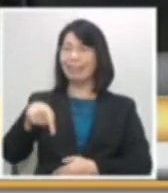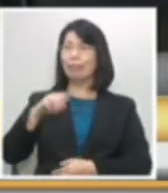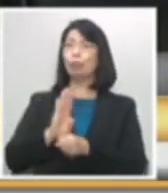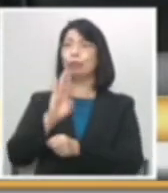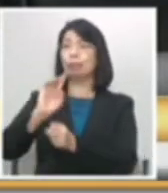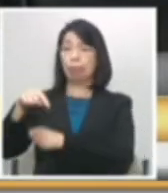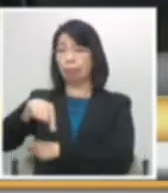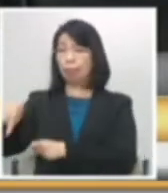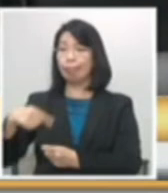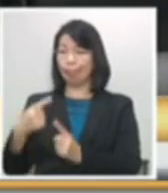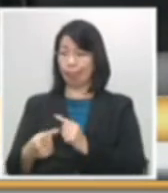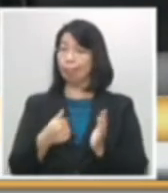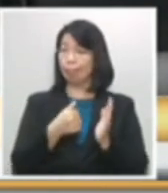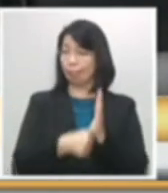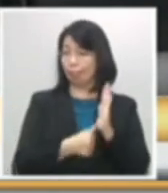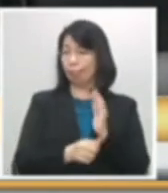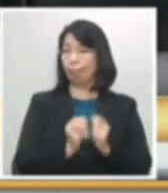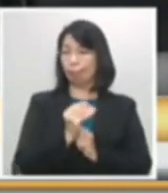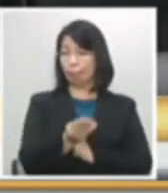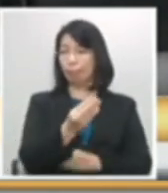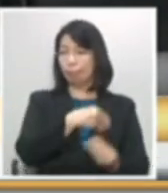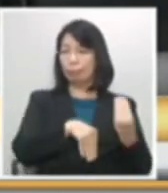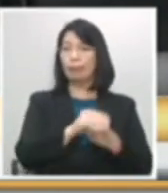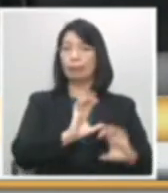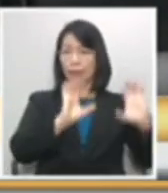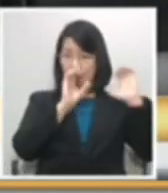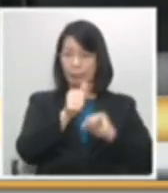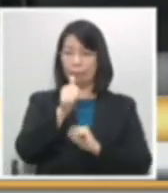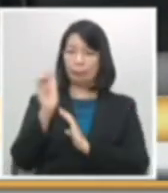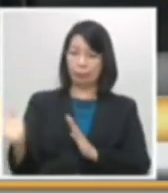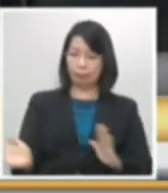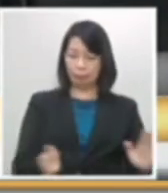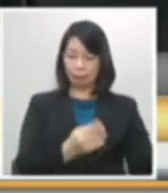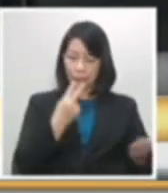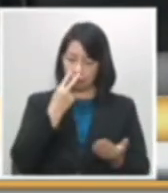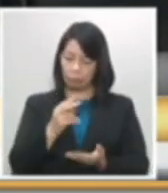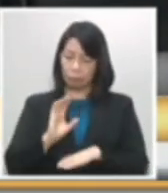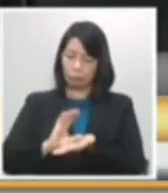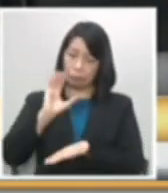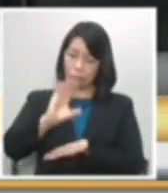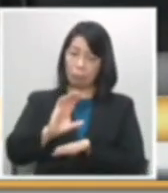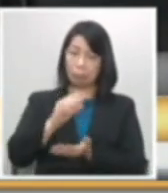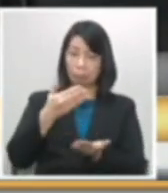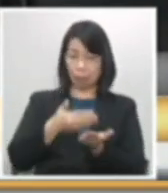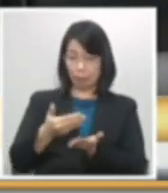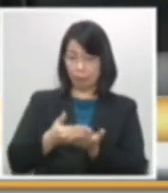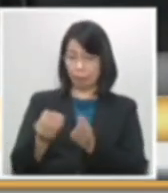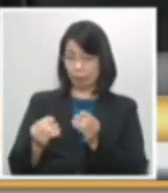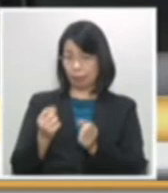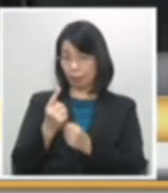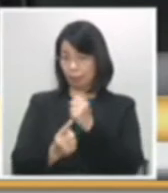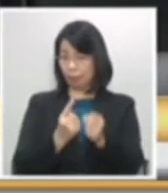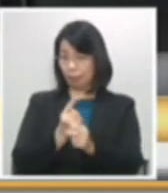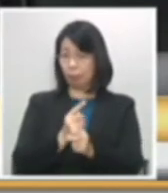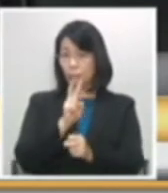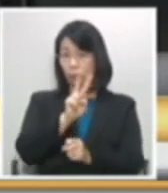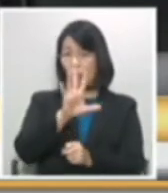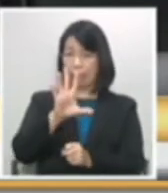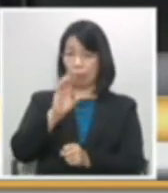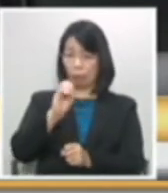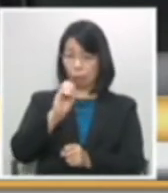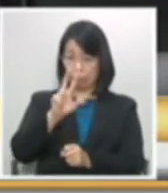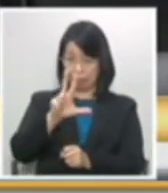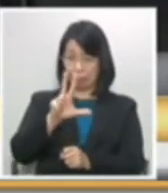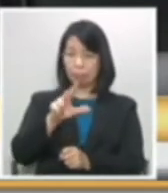เมื่อดิฉันศึกษาพิจารณาดูจากเล่มงบประมาณรายจ่ายบูรณาการประจำปีงบประมาณ